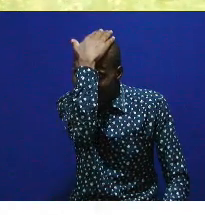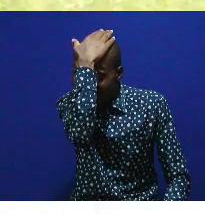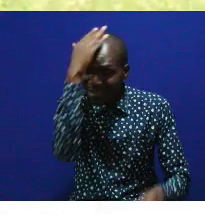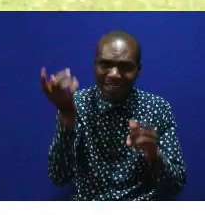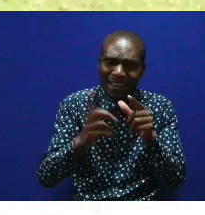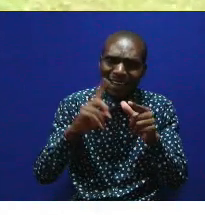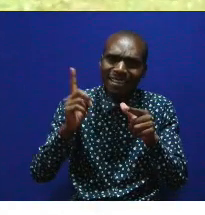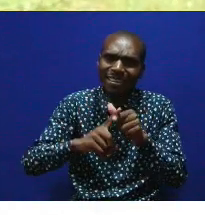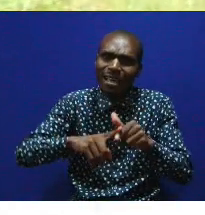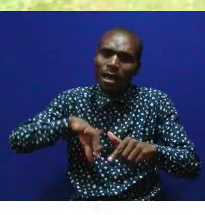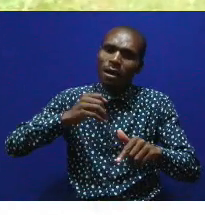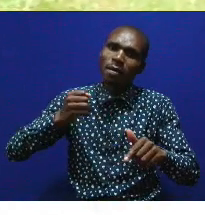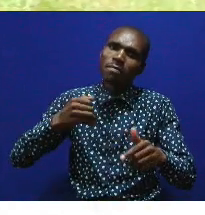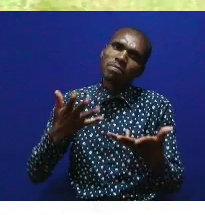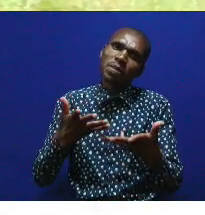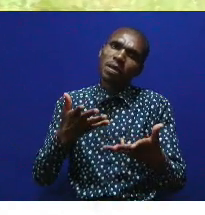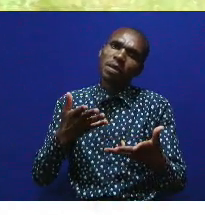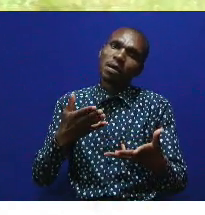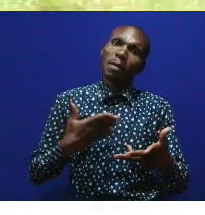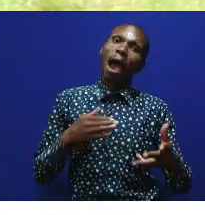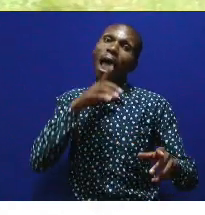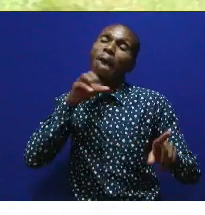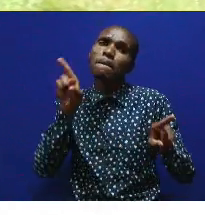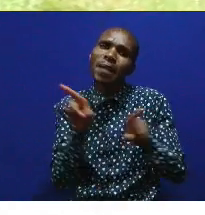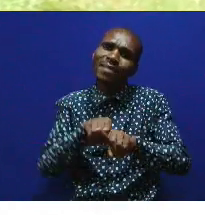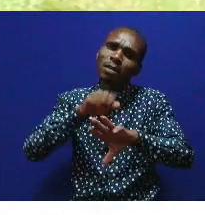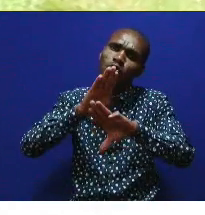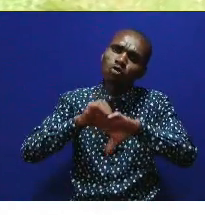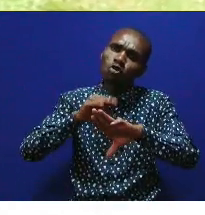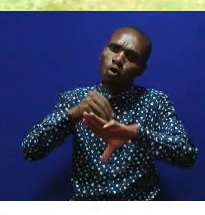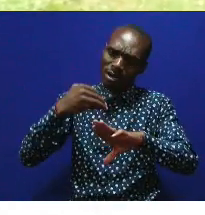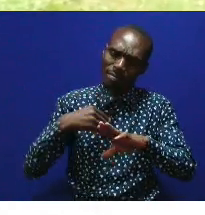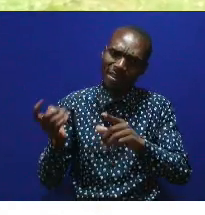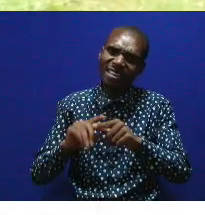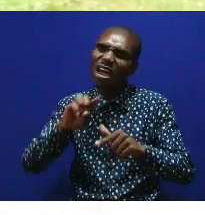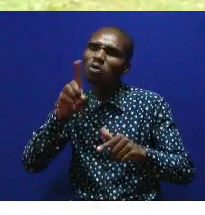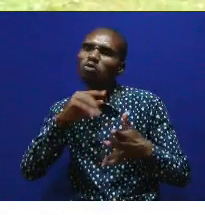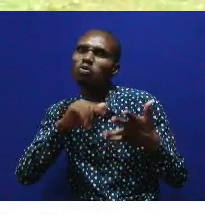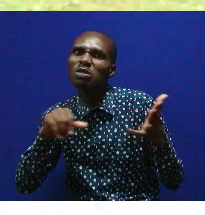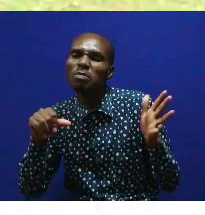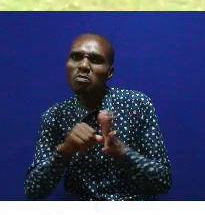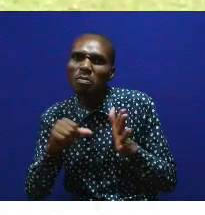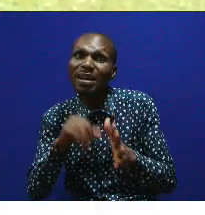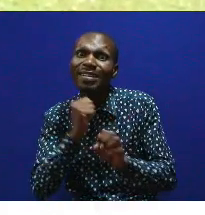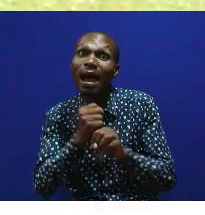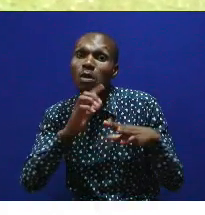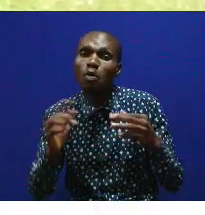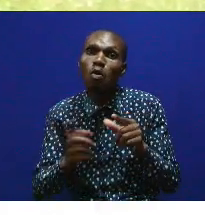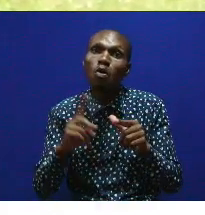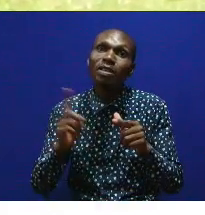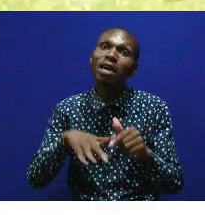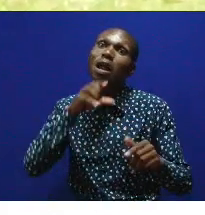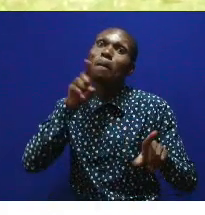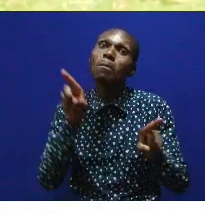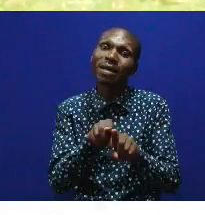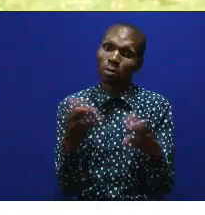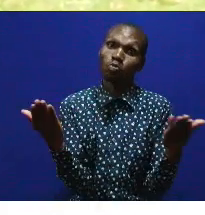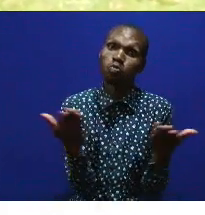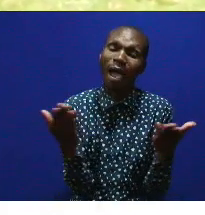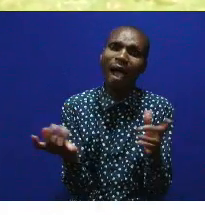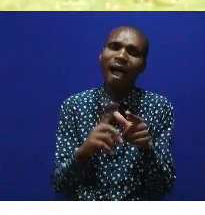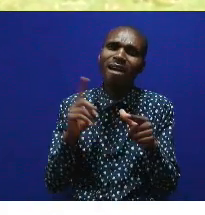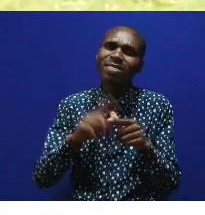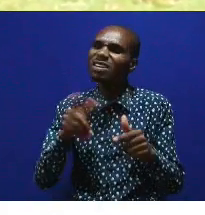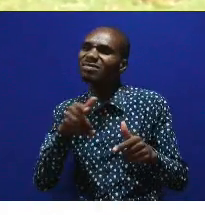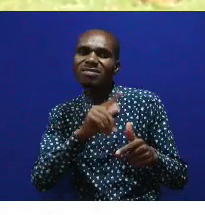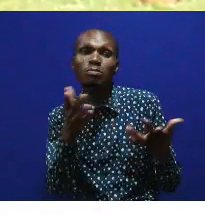nikapata mandugu zangu Wik wakiniitati ku KUA nikawaambia ni Nini ni ninietendeka Wapi mandugu zakoap